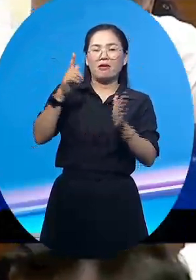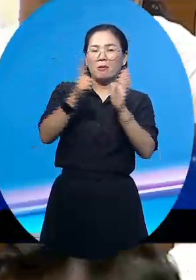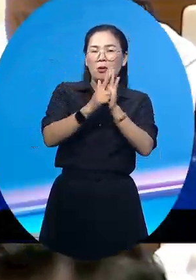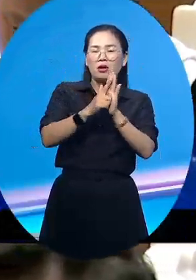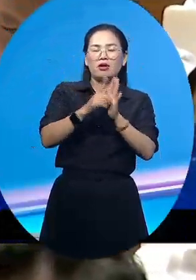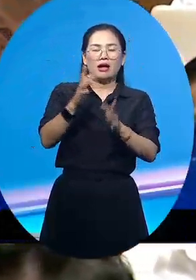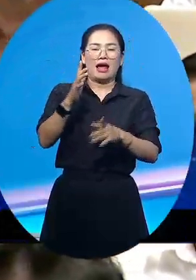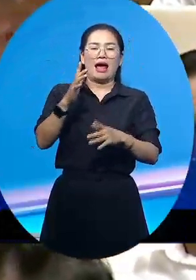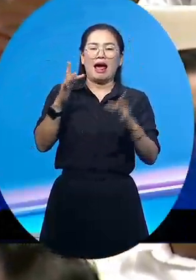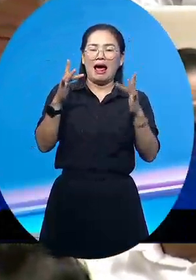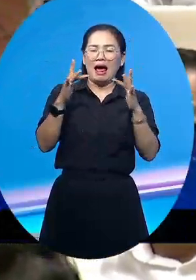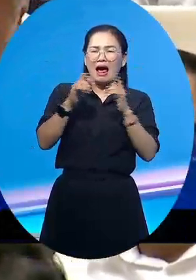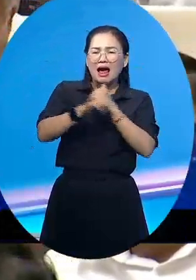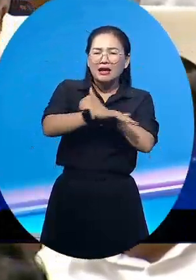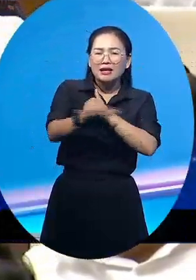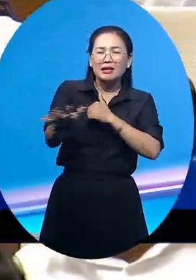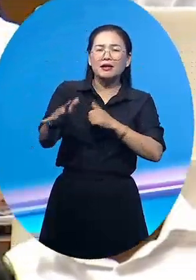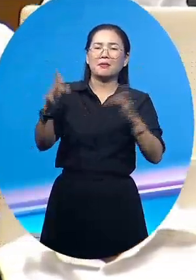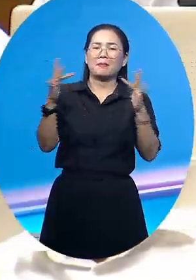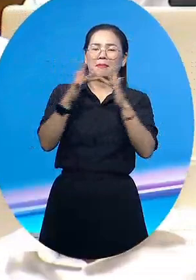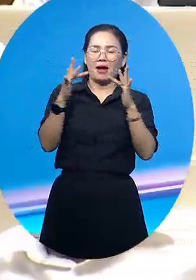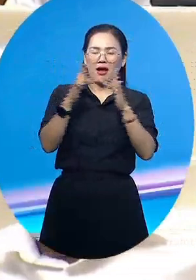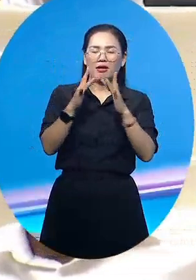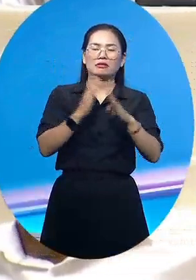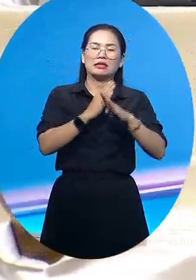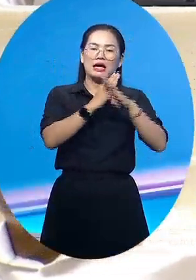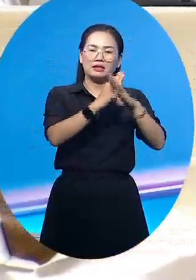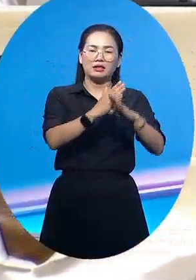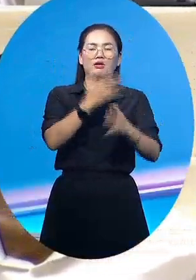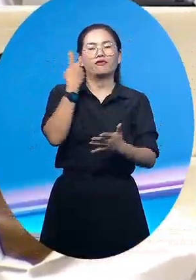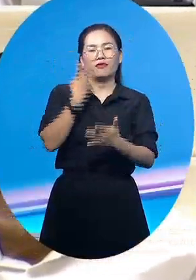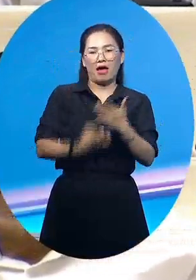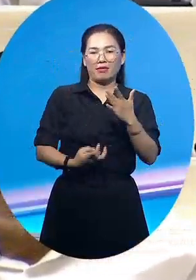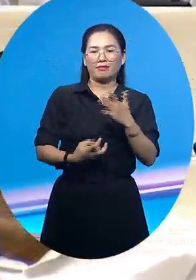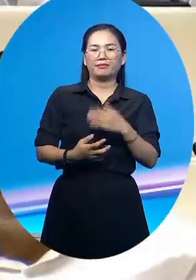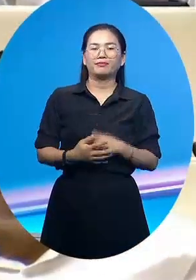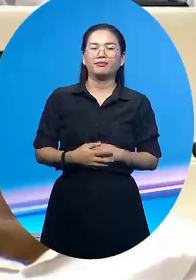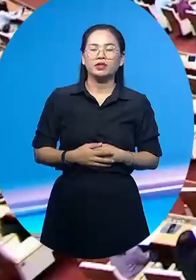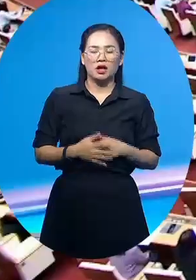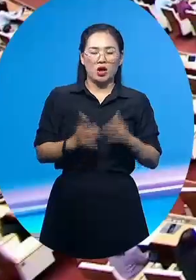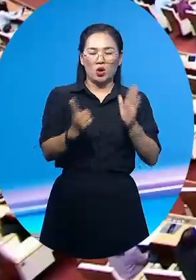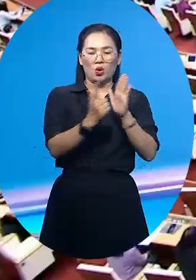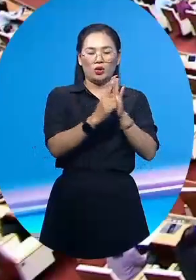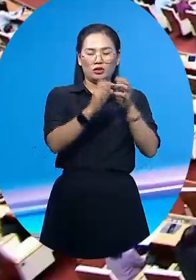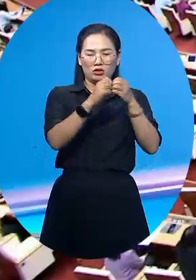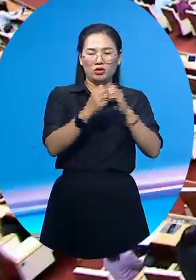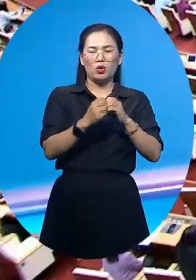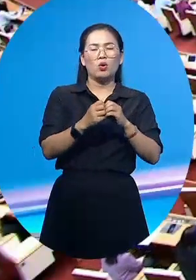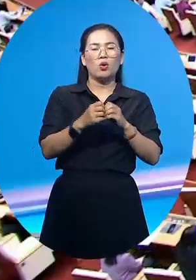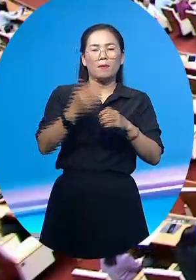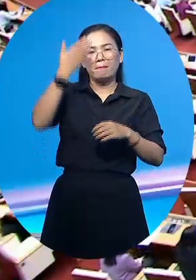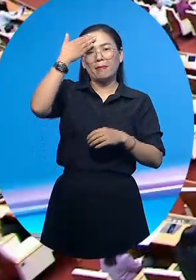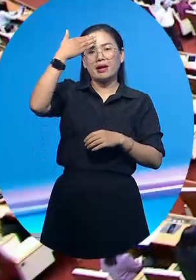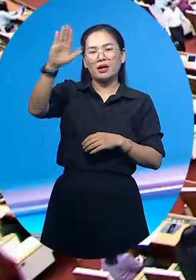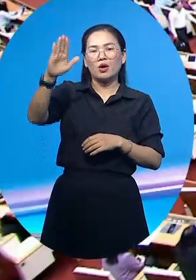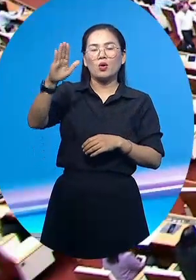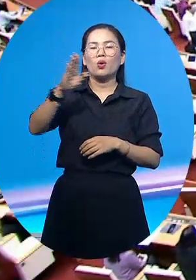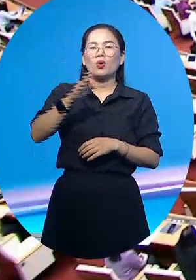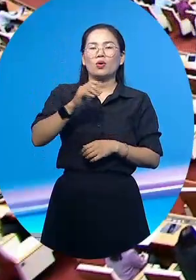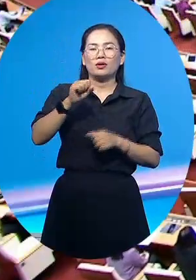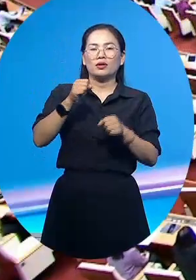an ninh mạng nhằm can thiệp cản trở việc đấu thầu qua mạng luật đấu thầu sửa đổi có hiệu lực thi hành từ ngày 1 tháng 1 năm